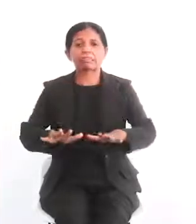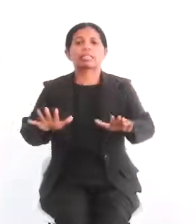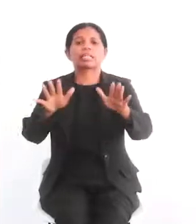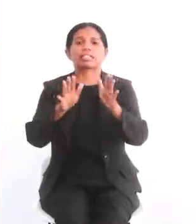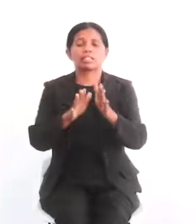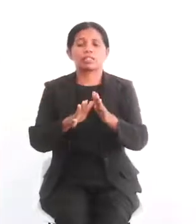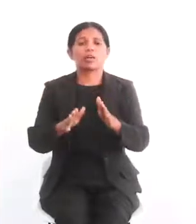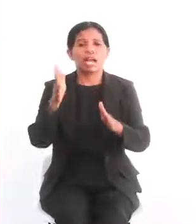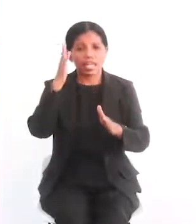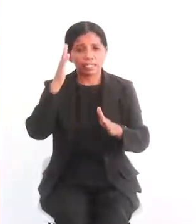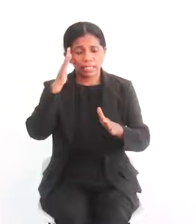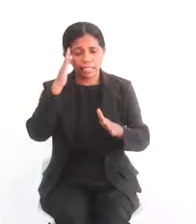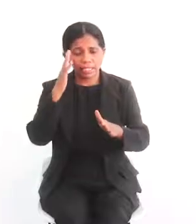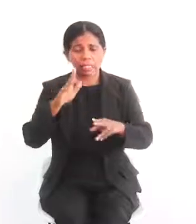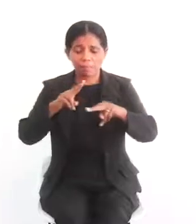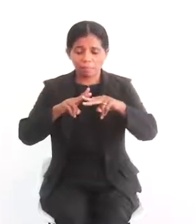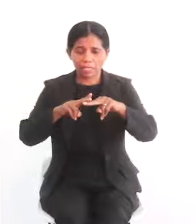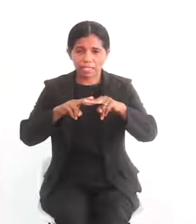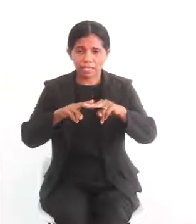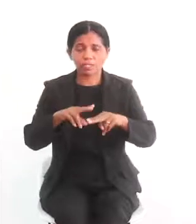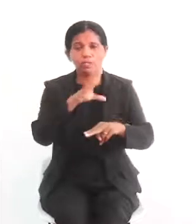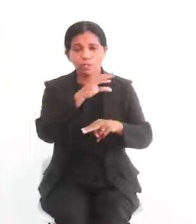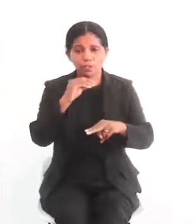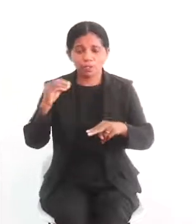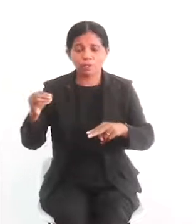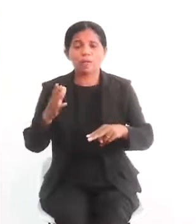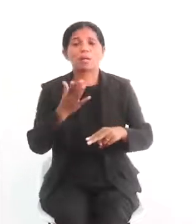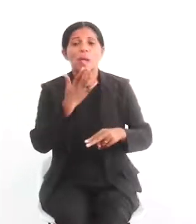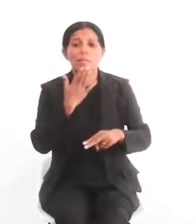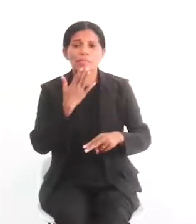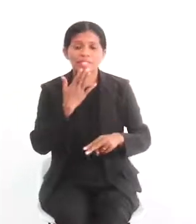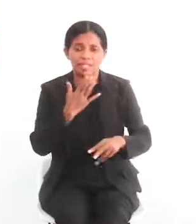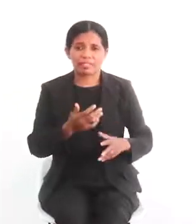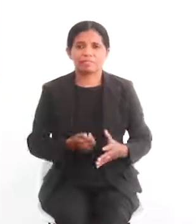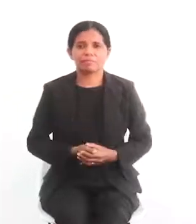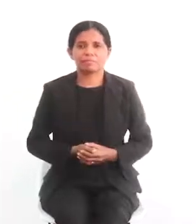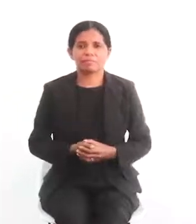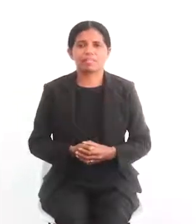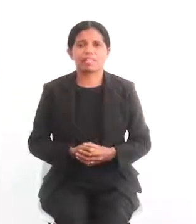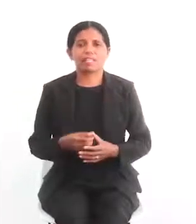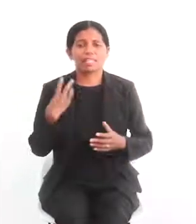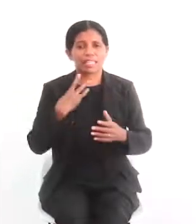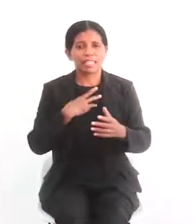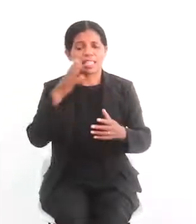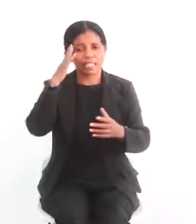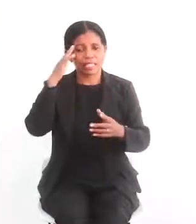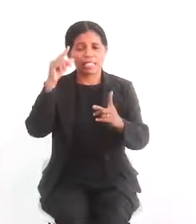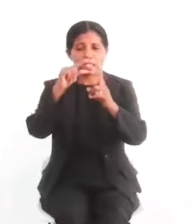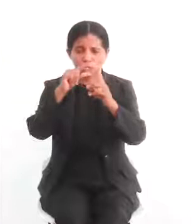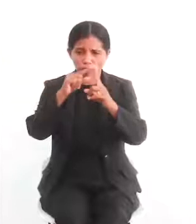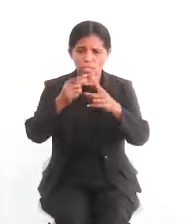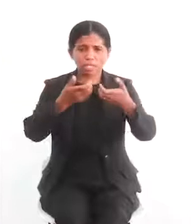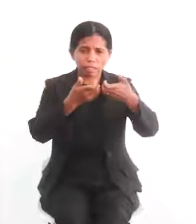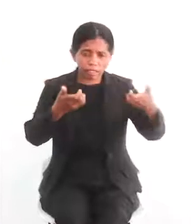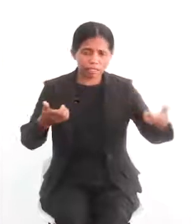masin midar. Ita bele rekonyese lia fuan kompostu sira, tamba sira, mak lia fuan ketak-ketak,